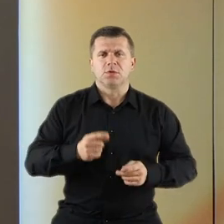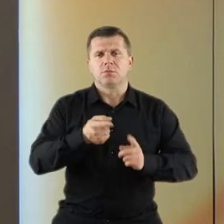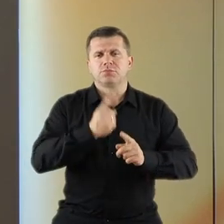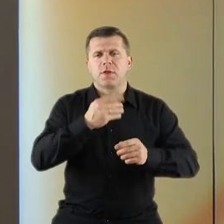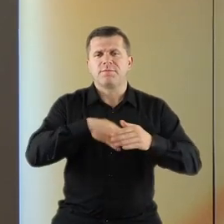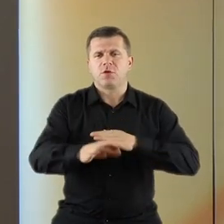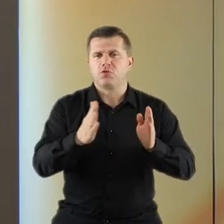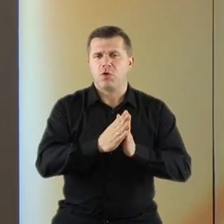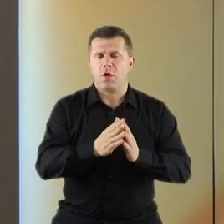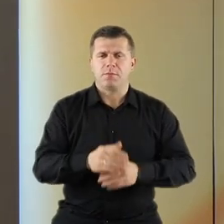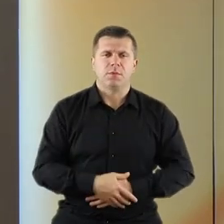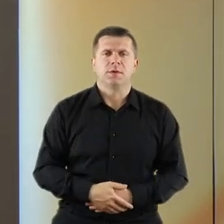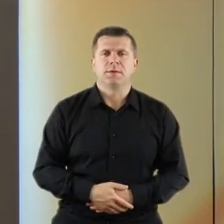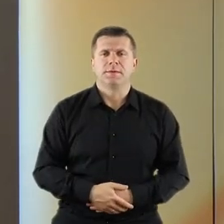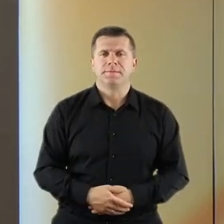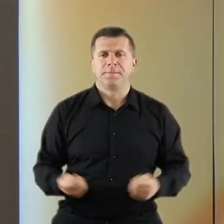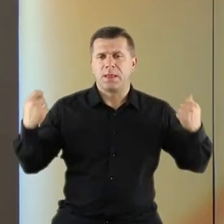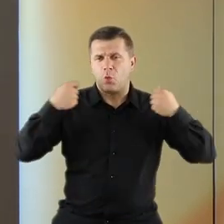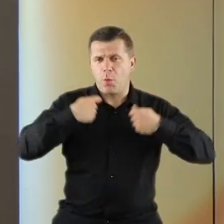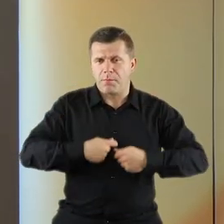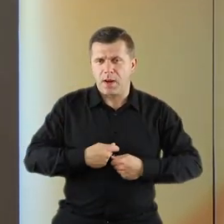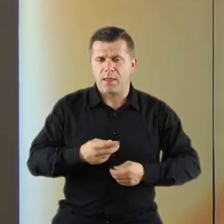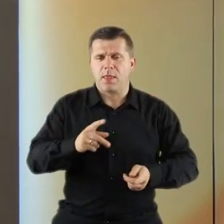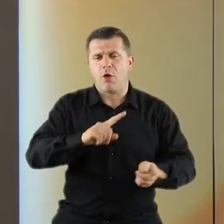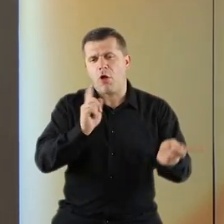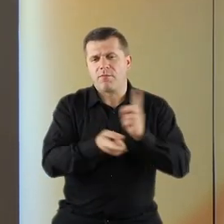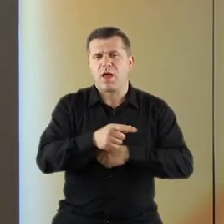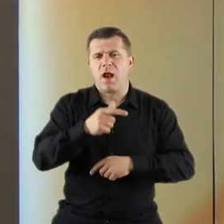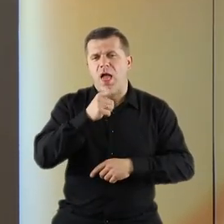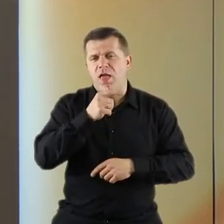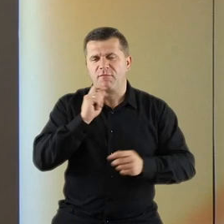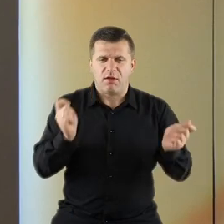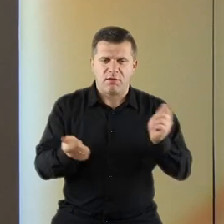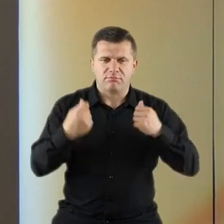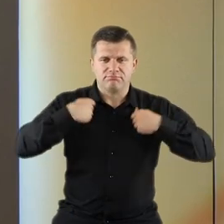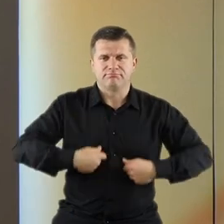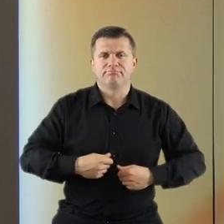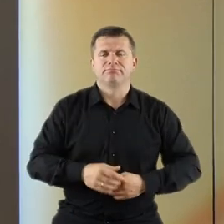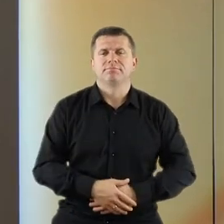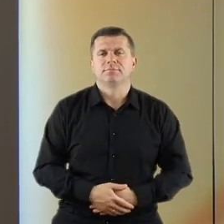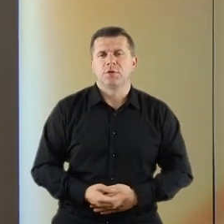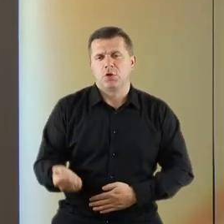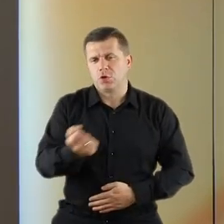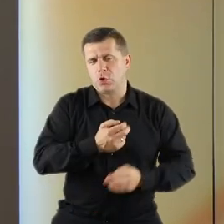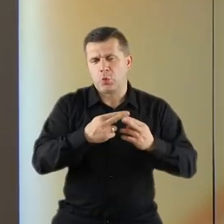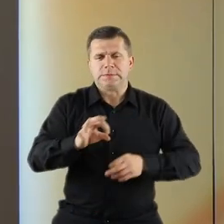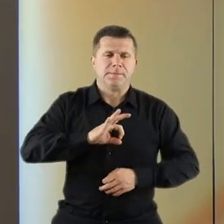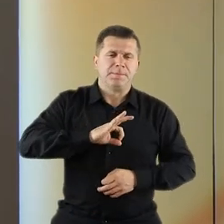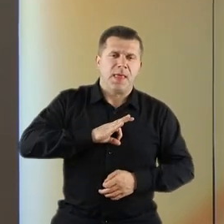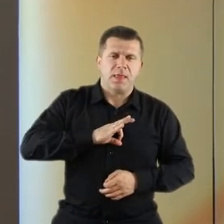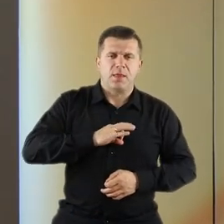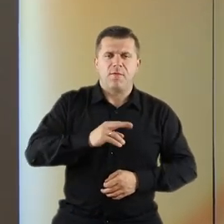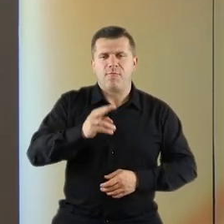wyjściem z domu zakładanie ubrania na lewą stronę profilaktyczne noszenie różnych medalików